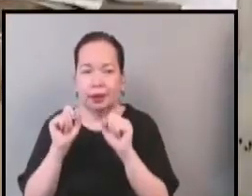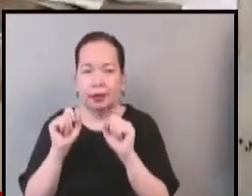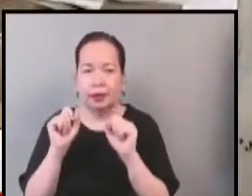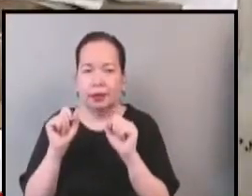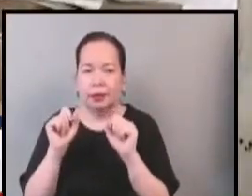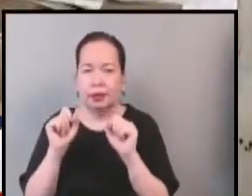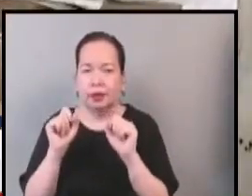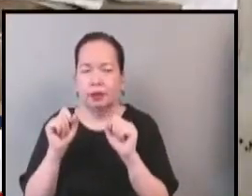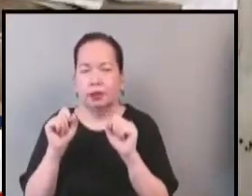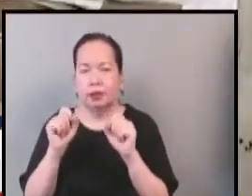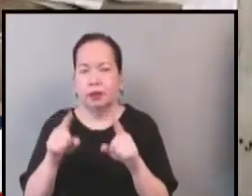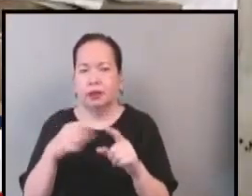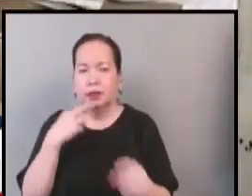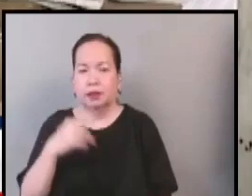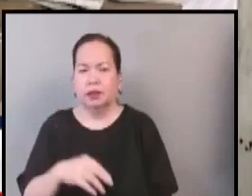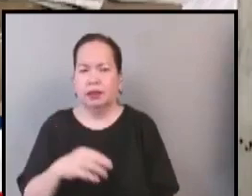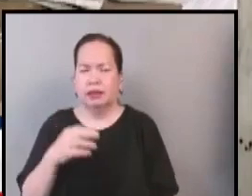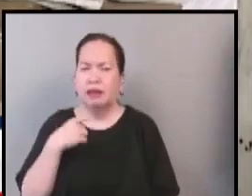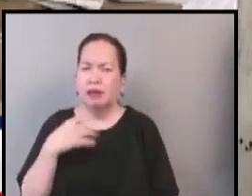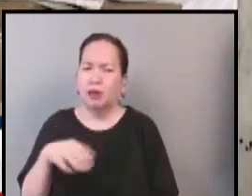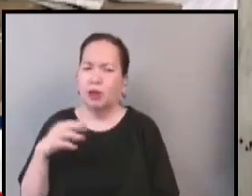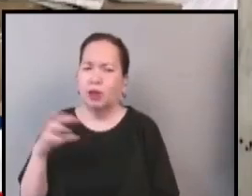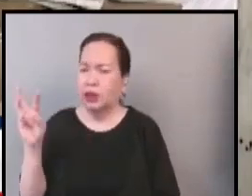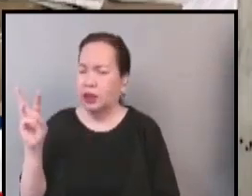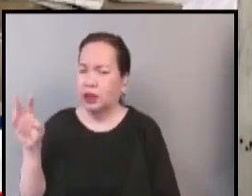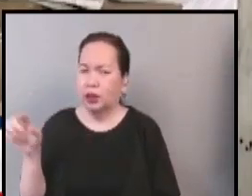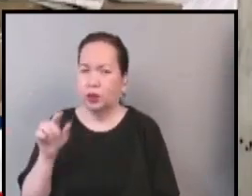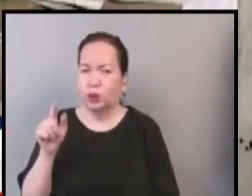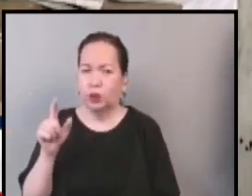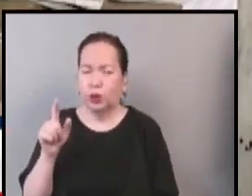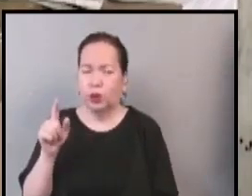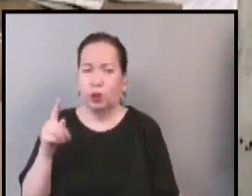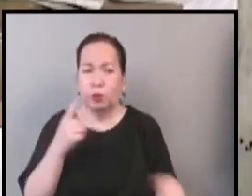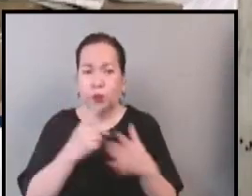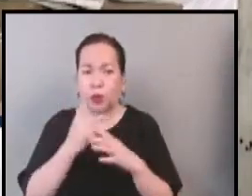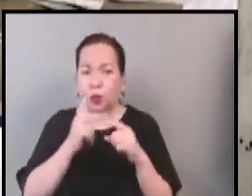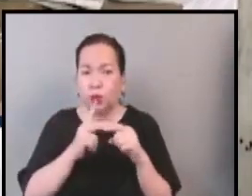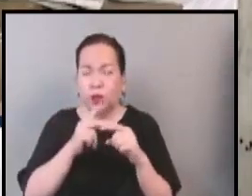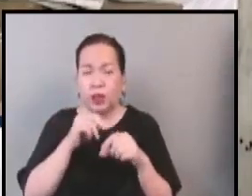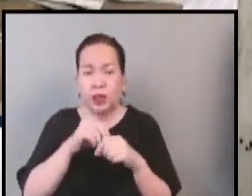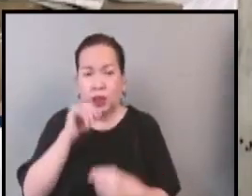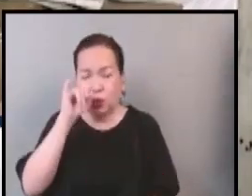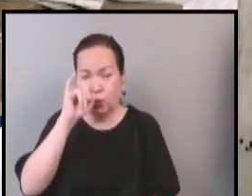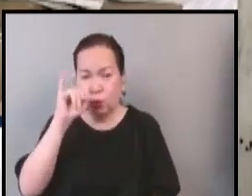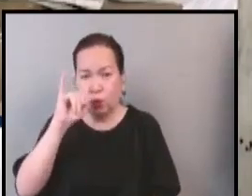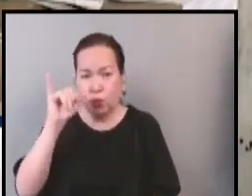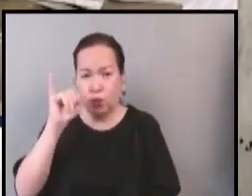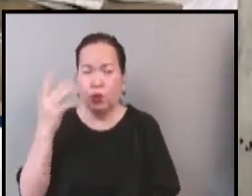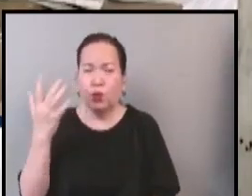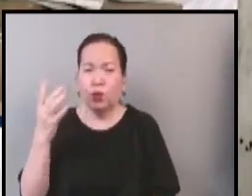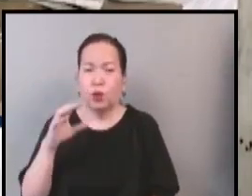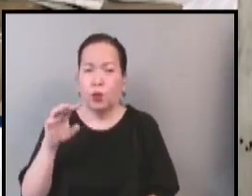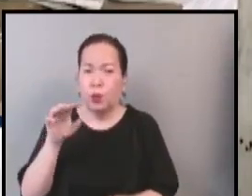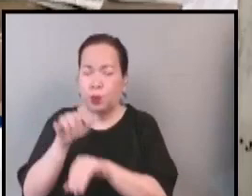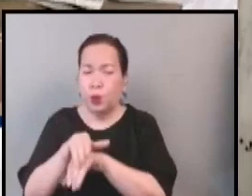kilo dyan sa Ilocos at 21 sa Calapan, Mindoro, 19